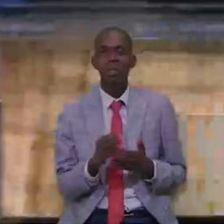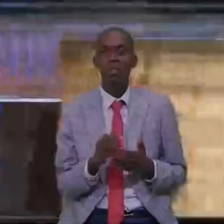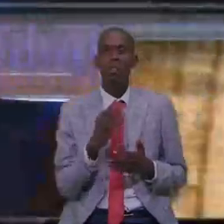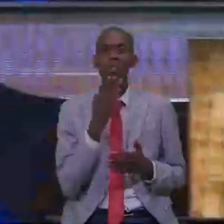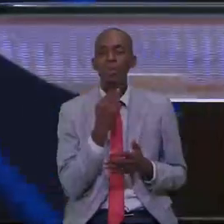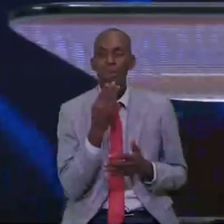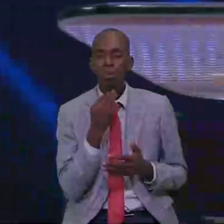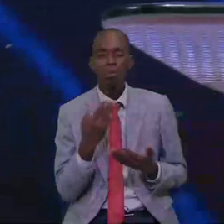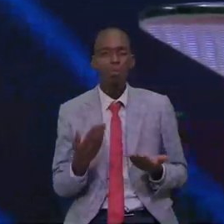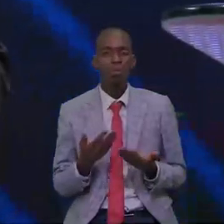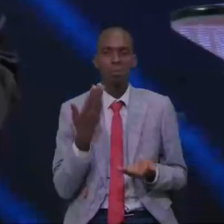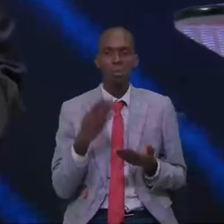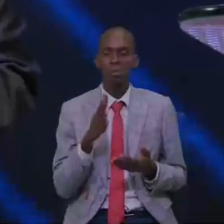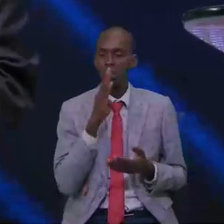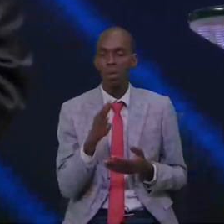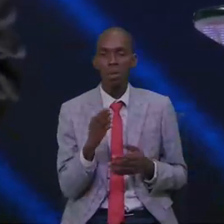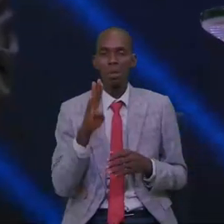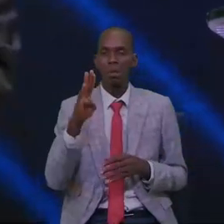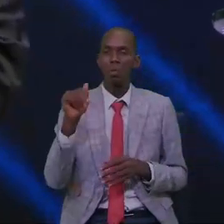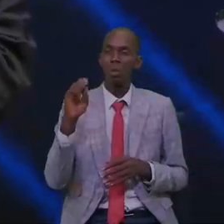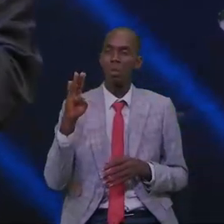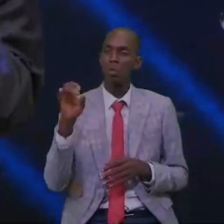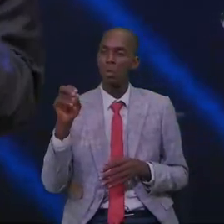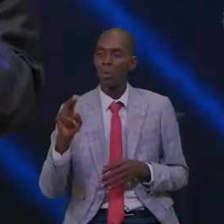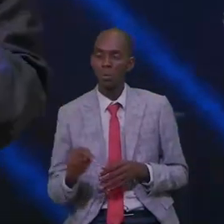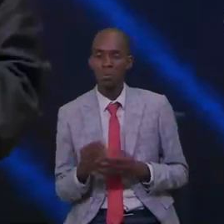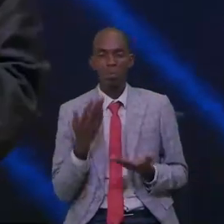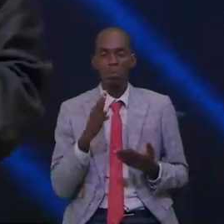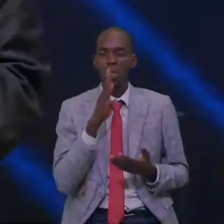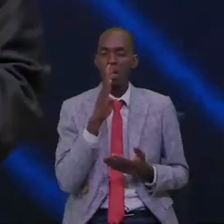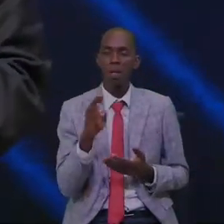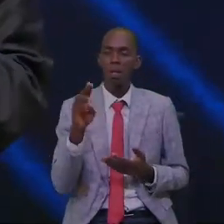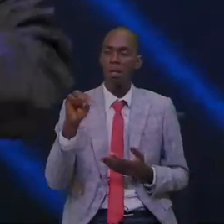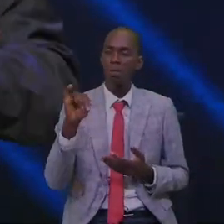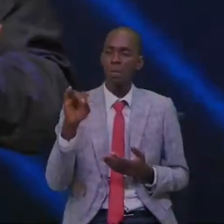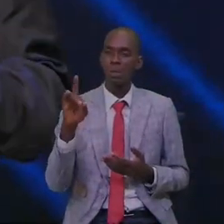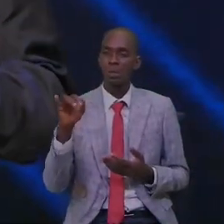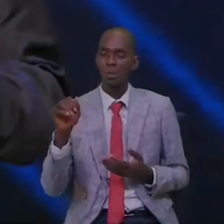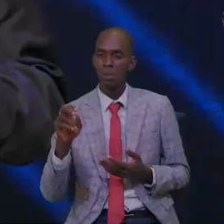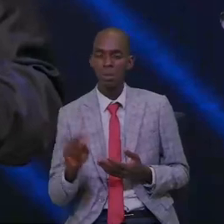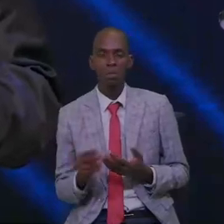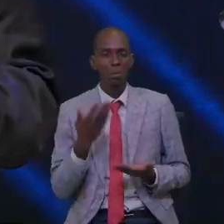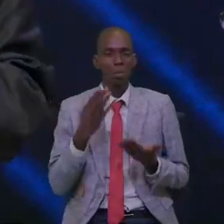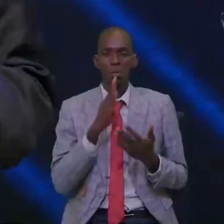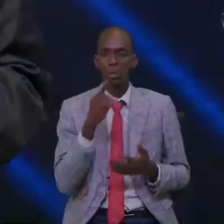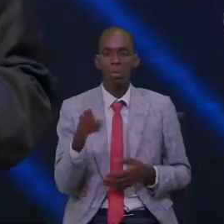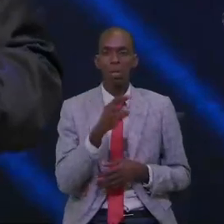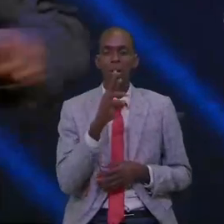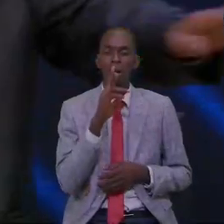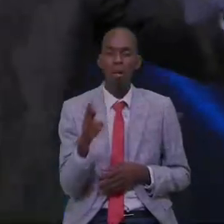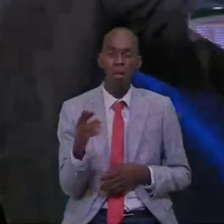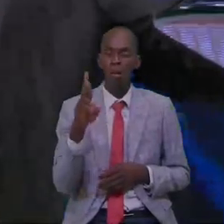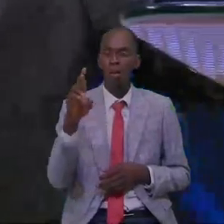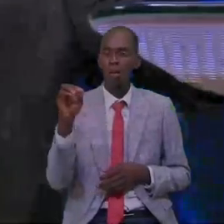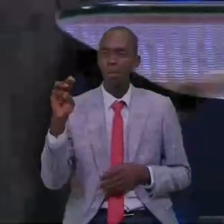qu'ils soient en Mer, qu'ils soient Perse, qu'ils soient Mède, qu'ils soient Grec, qu'ils soient à